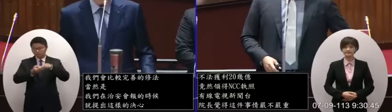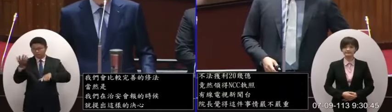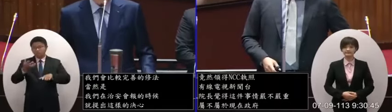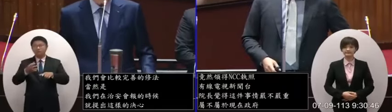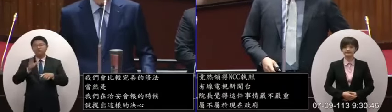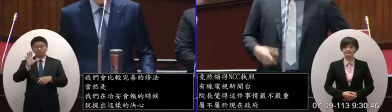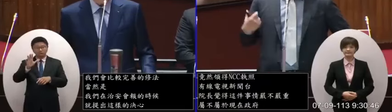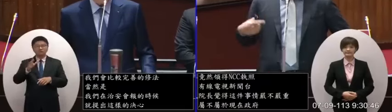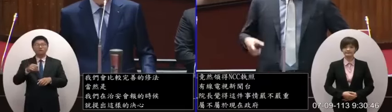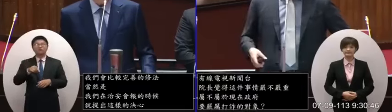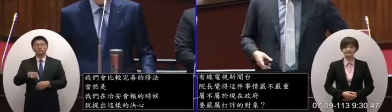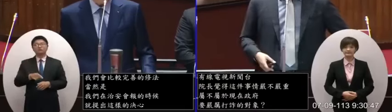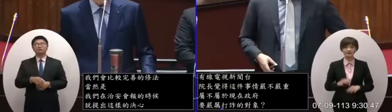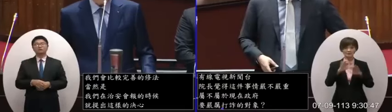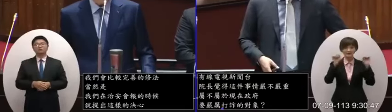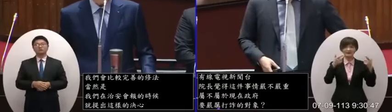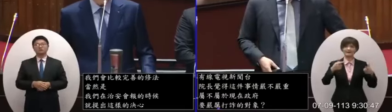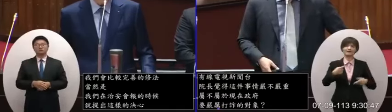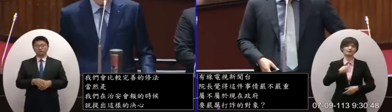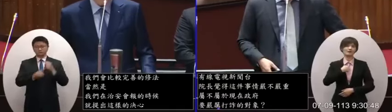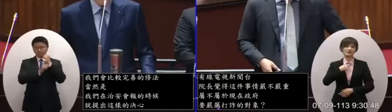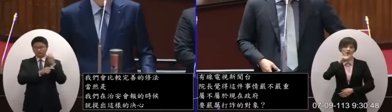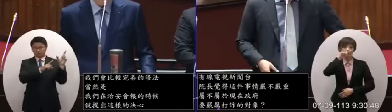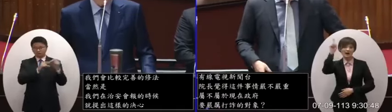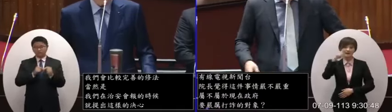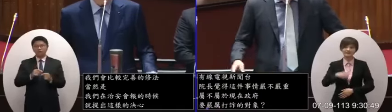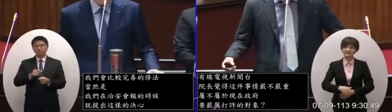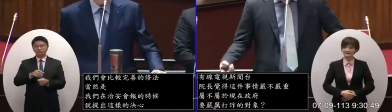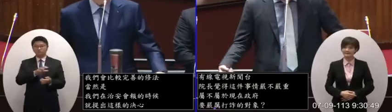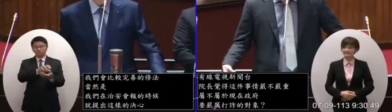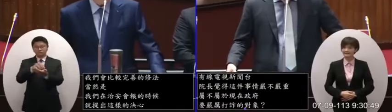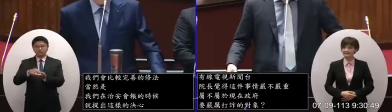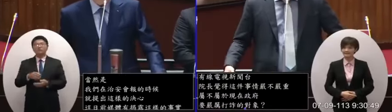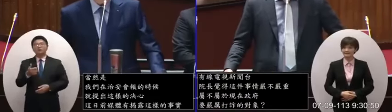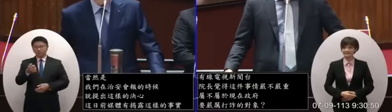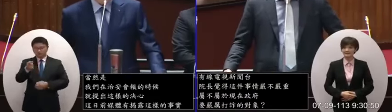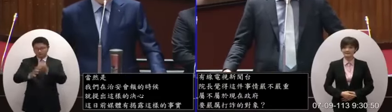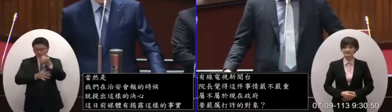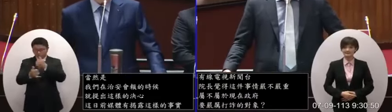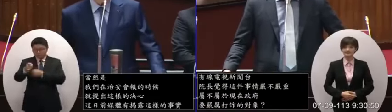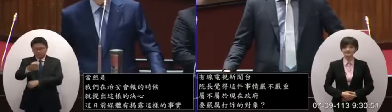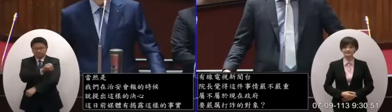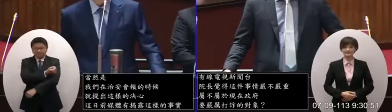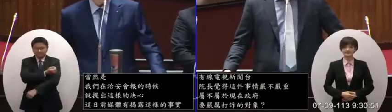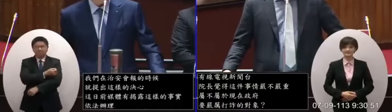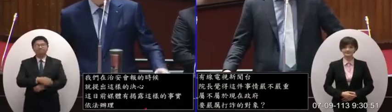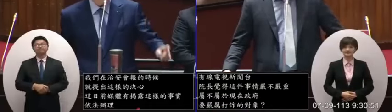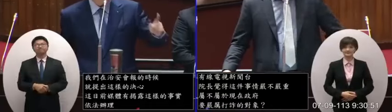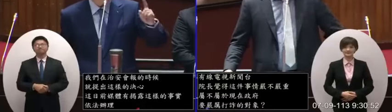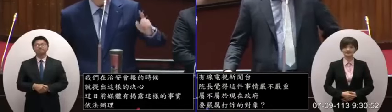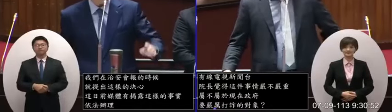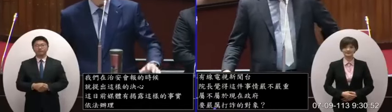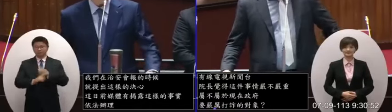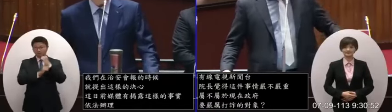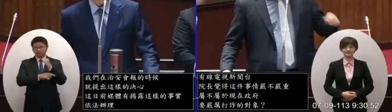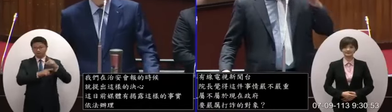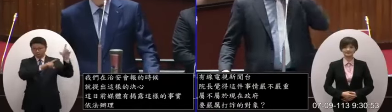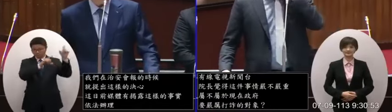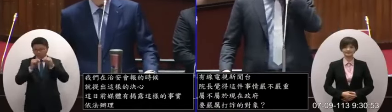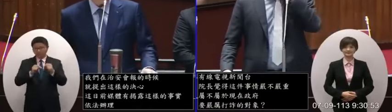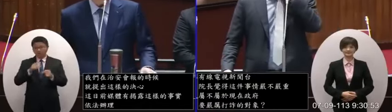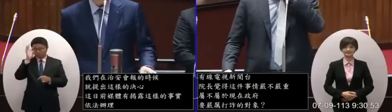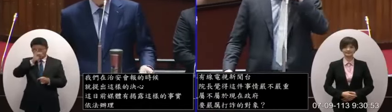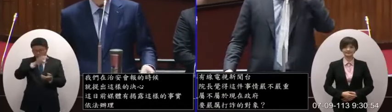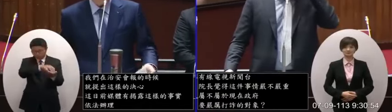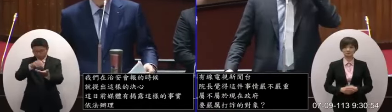依法办理。 揭露啦，这个是我检举的啦。 那谢谢委员的辛苦，那我们会依照法律来处理这件事情。